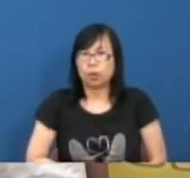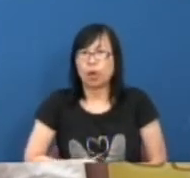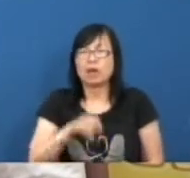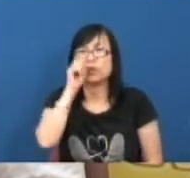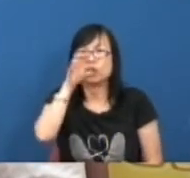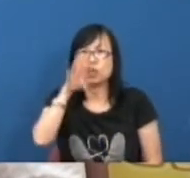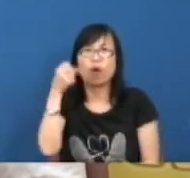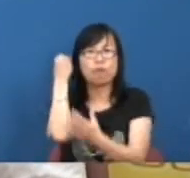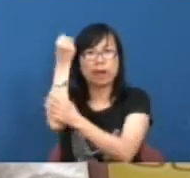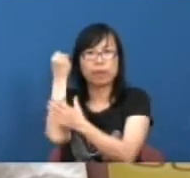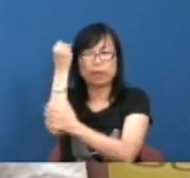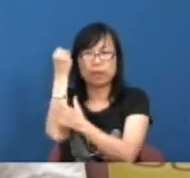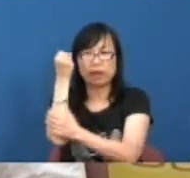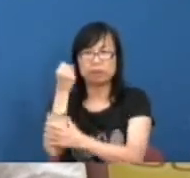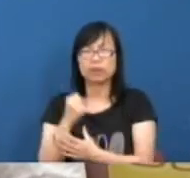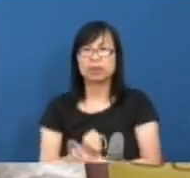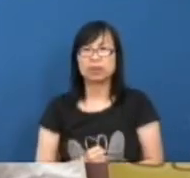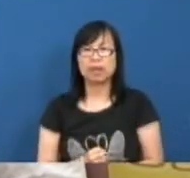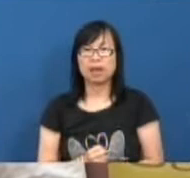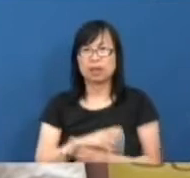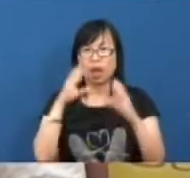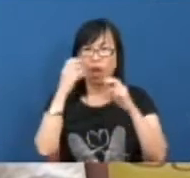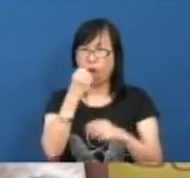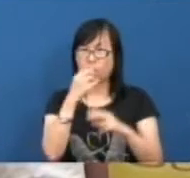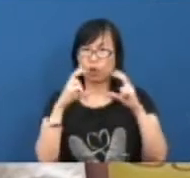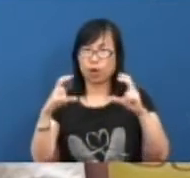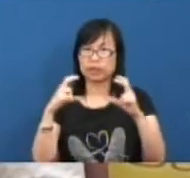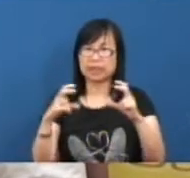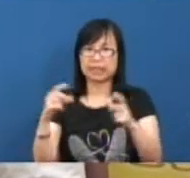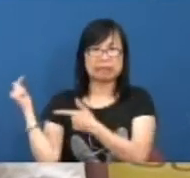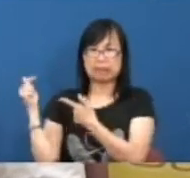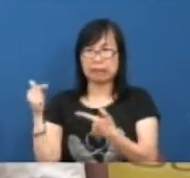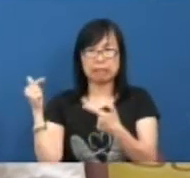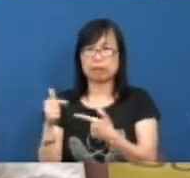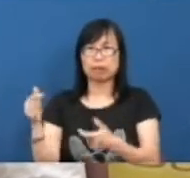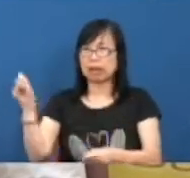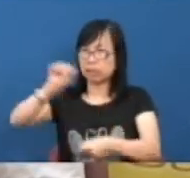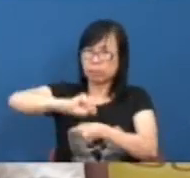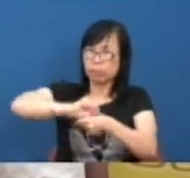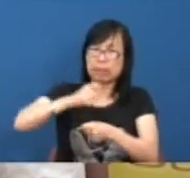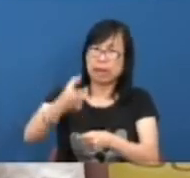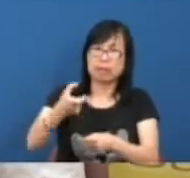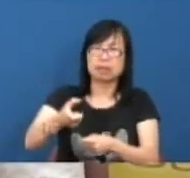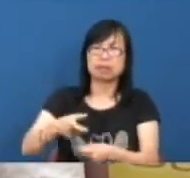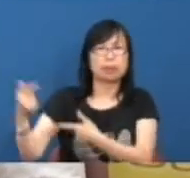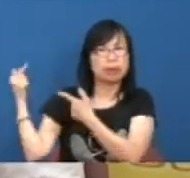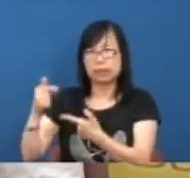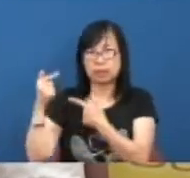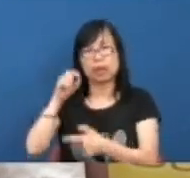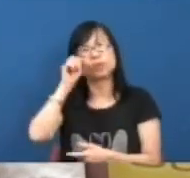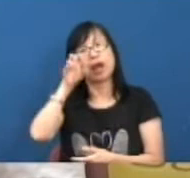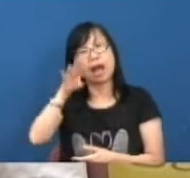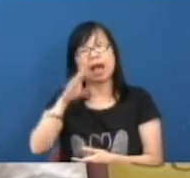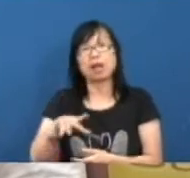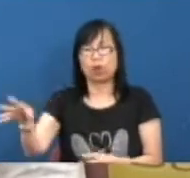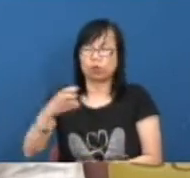啊，反對地港鐵依然係固執加價咁樣，繼續要嗌口號啊，咁其實喺呢方